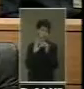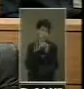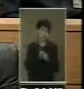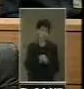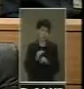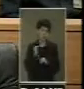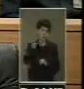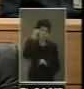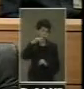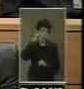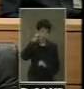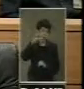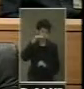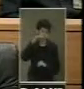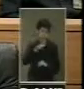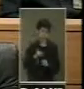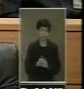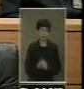เพราะท่านโตแล้ว